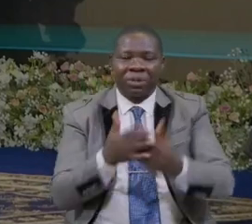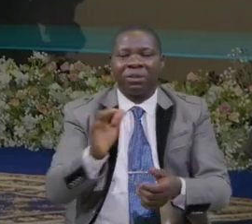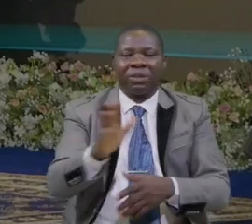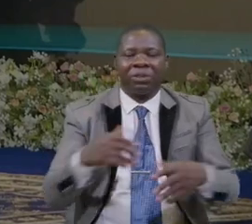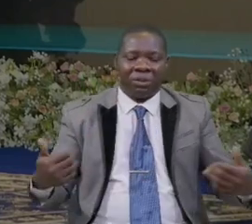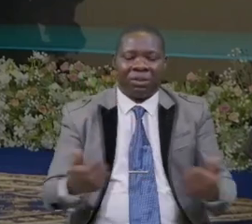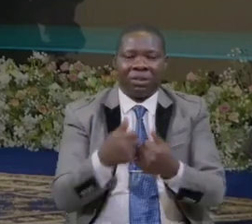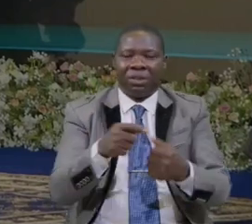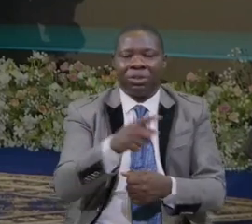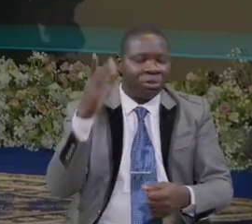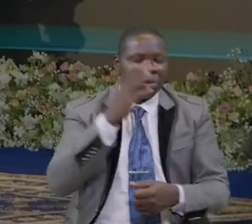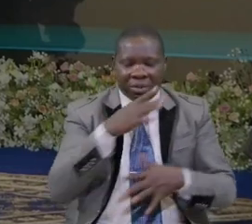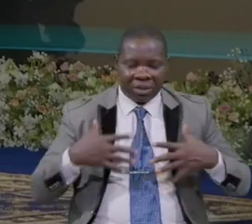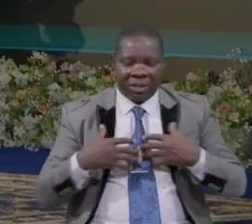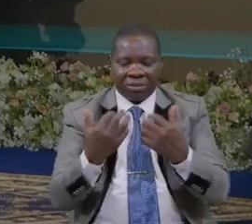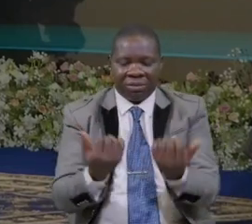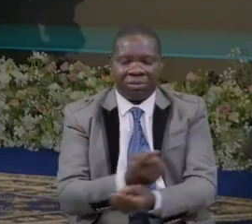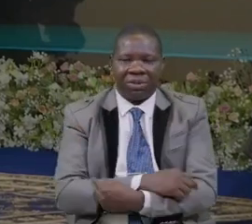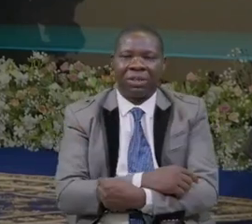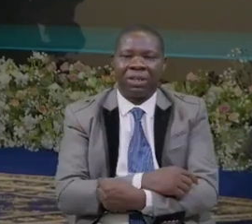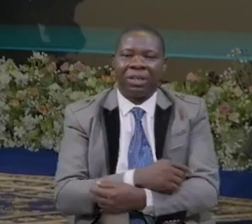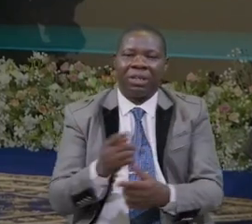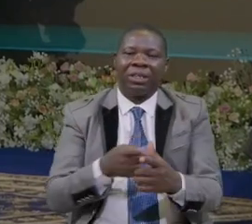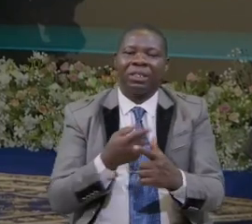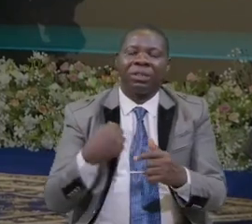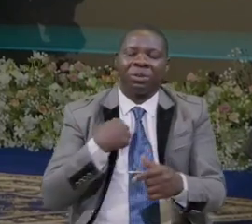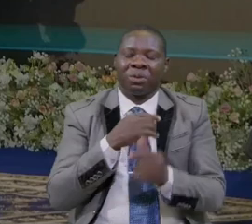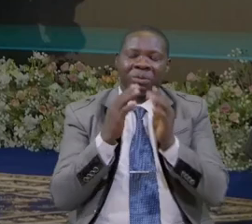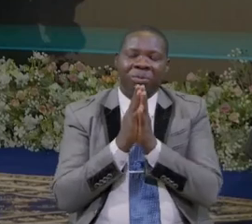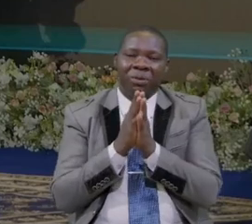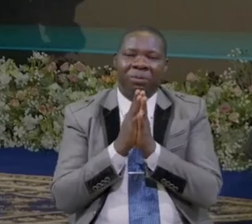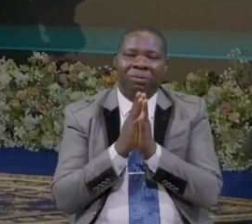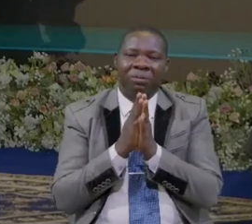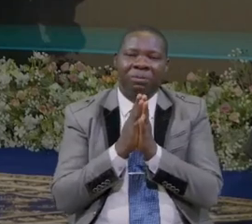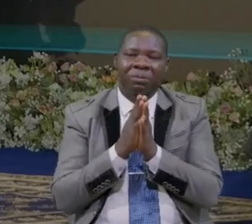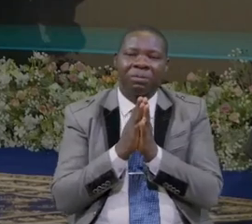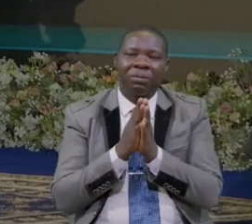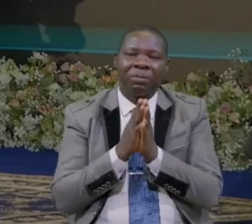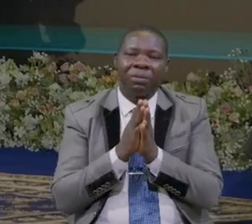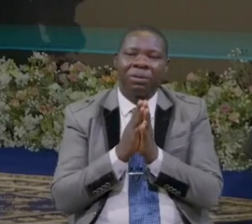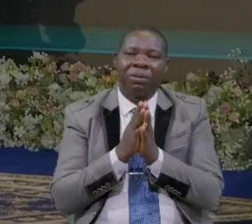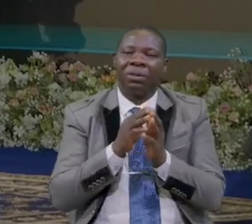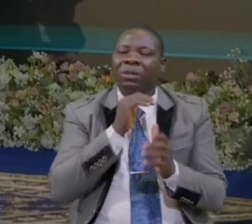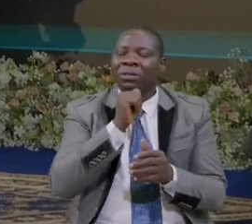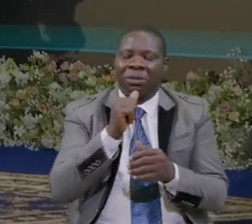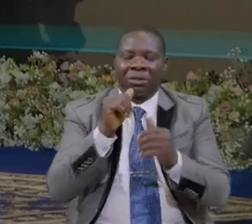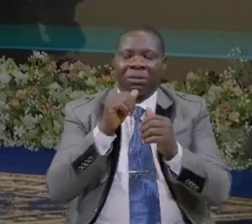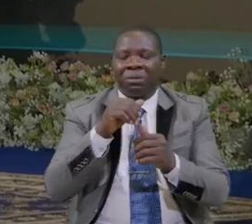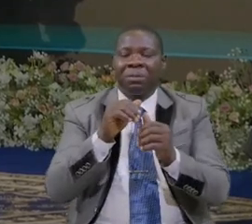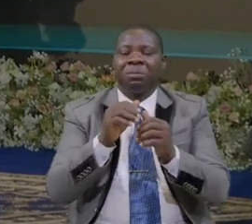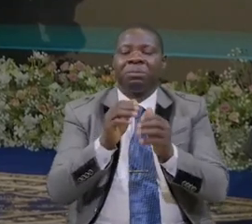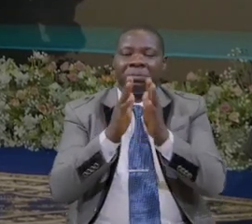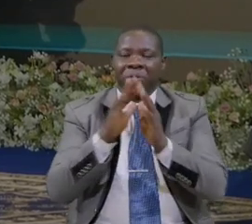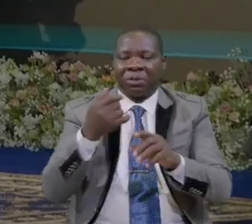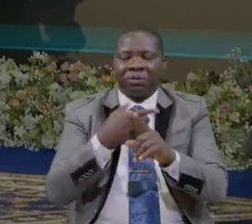serez guéri aujourd'hui. Et nous avons prié. Ce n'est pas du ventre que